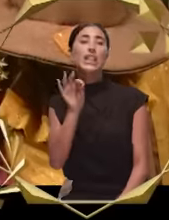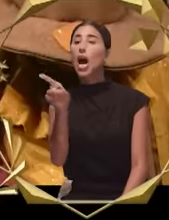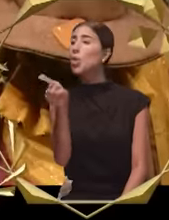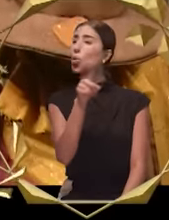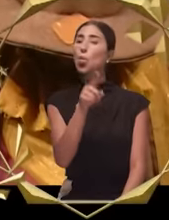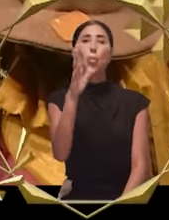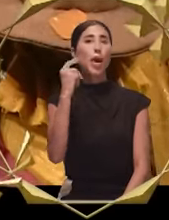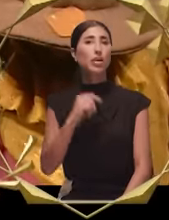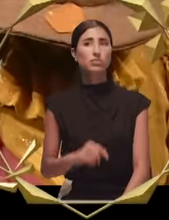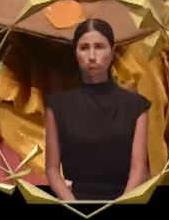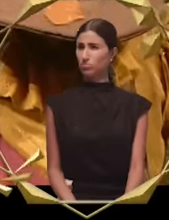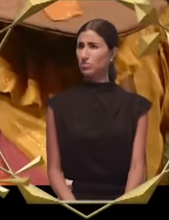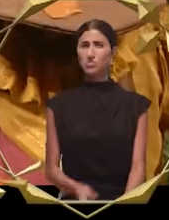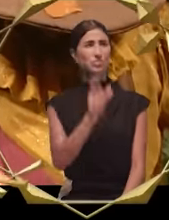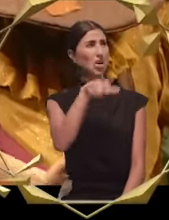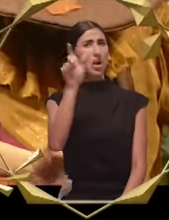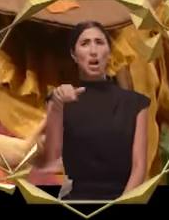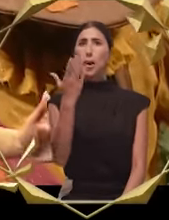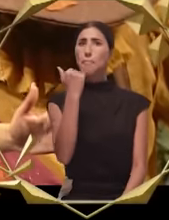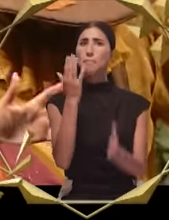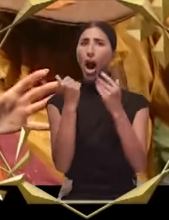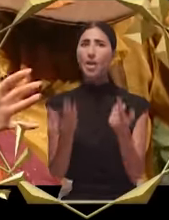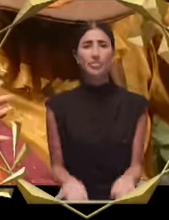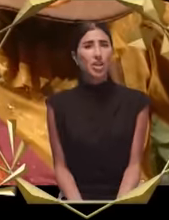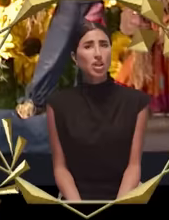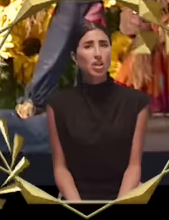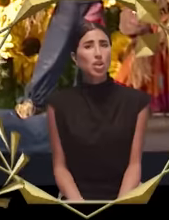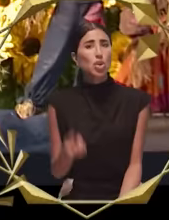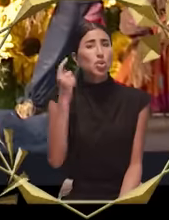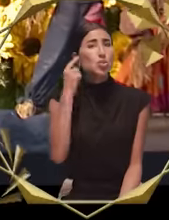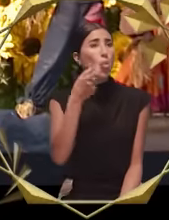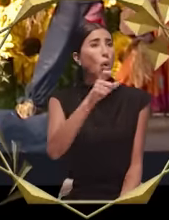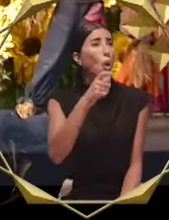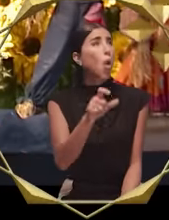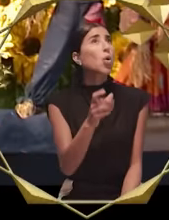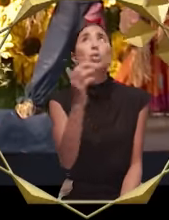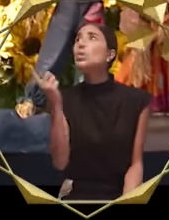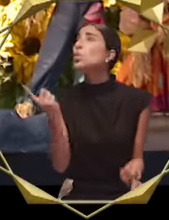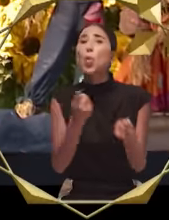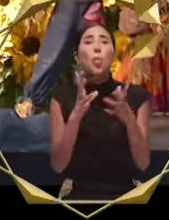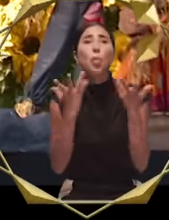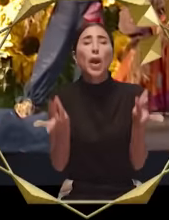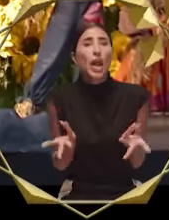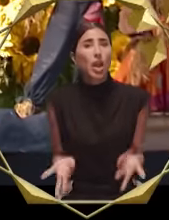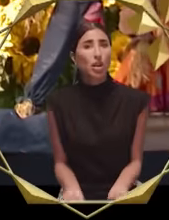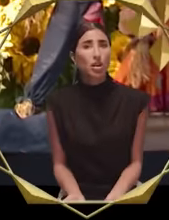لا أحد هنا في الجوار، من أين الصوت